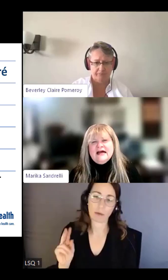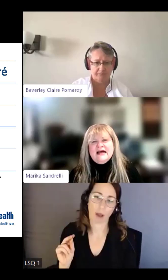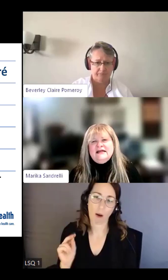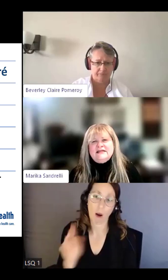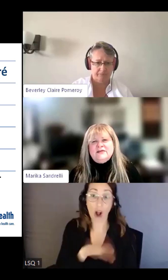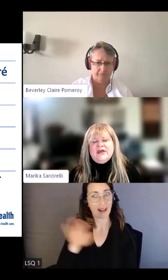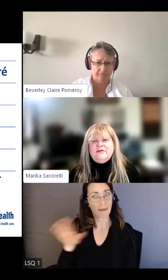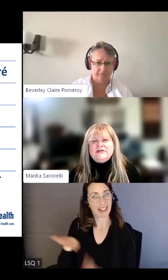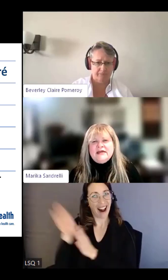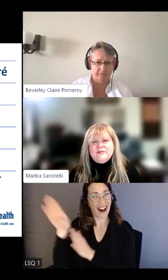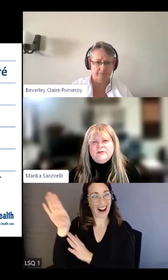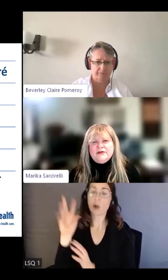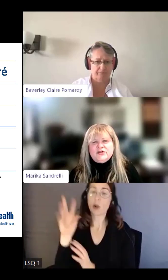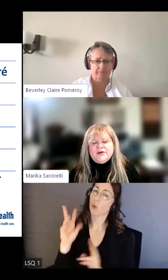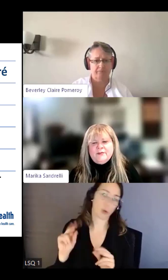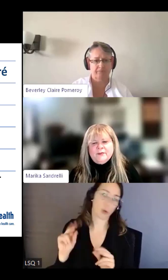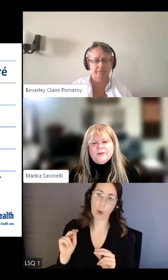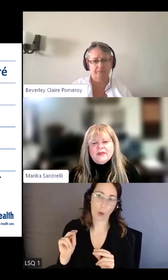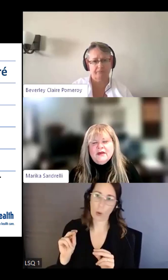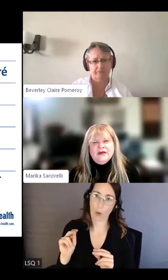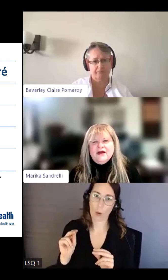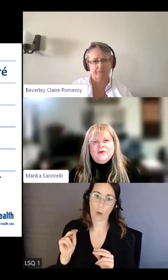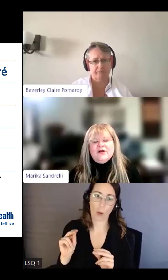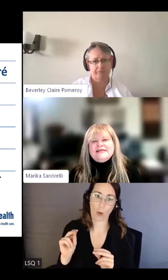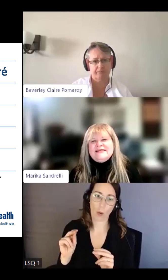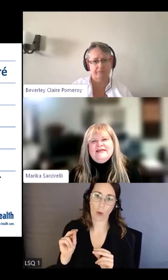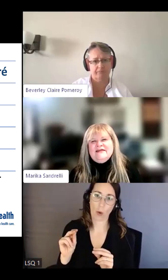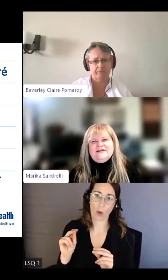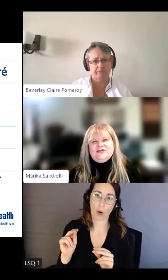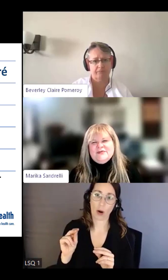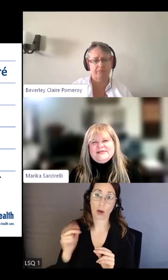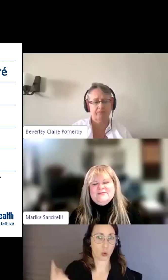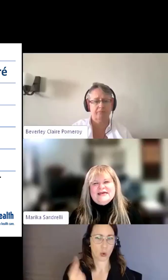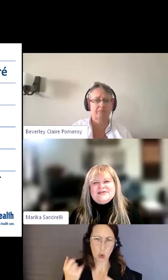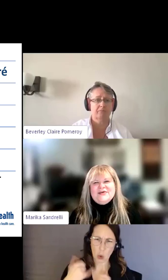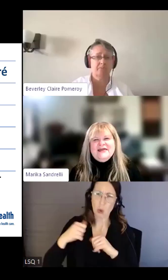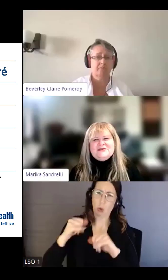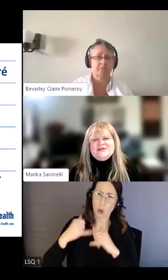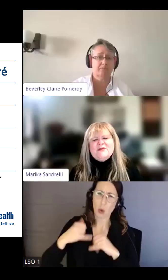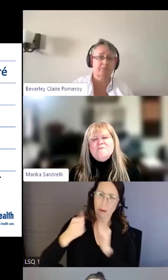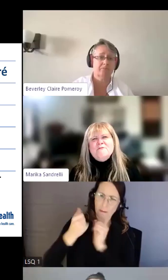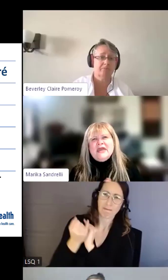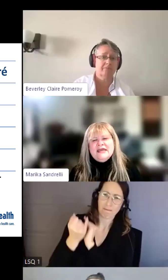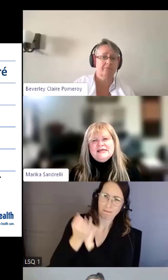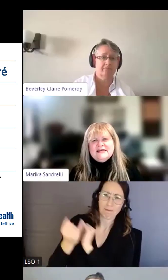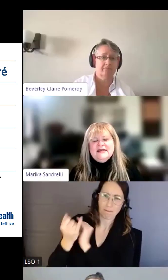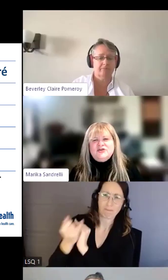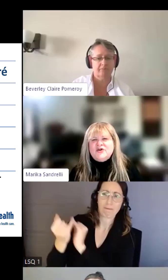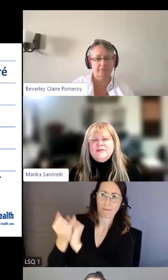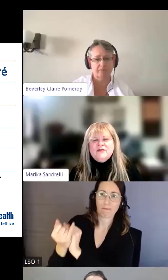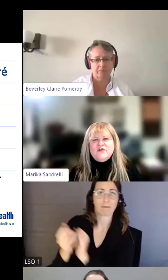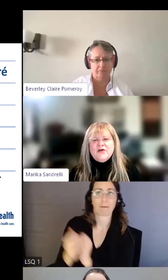bataille que l'on mène. On ne dit pas non plus que TRIP est la meilleure manière.